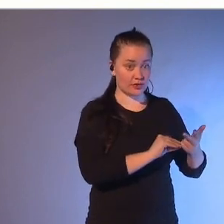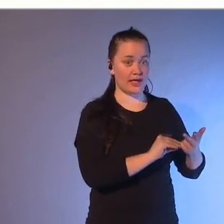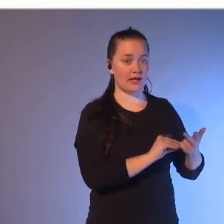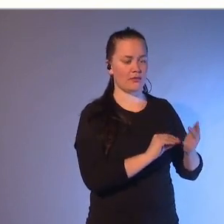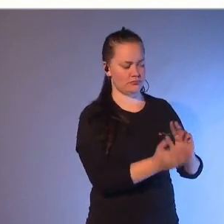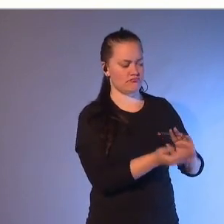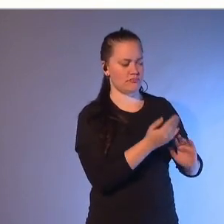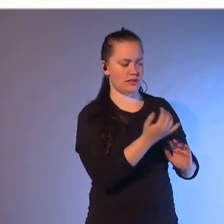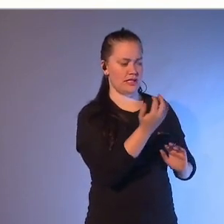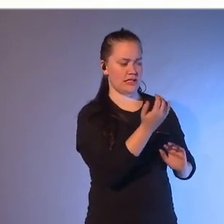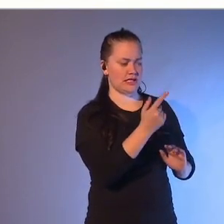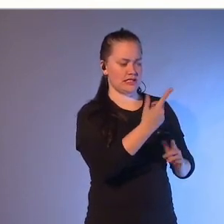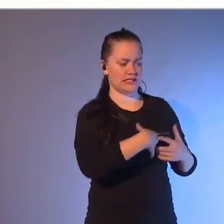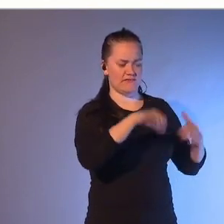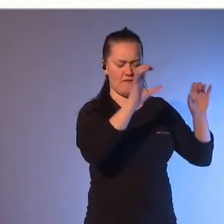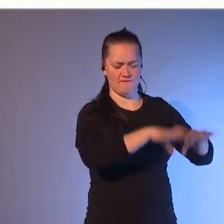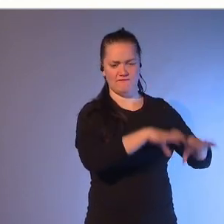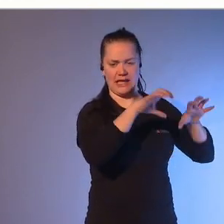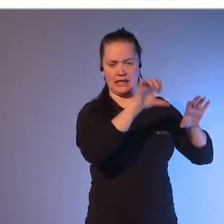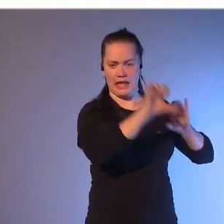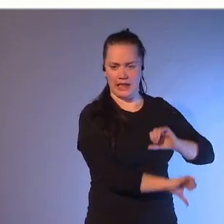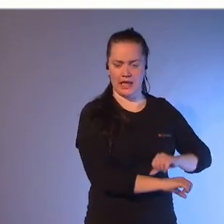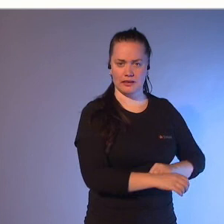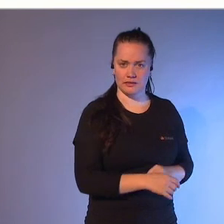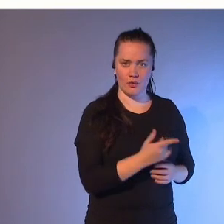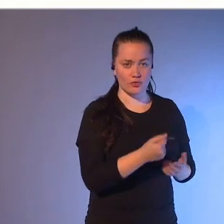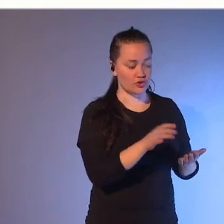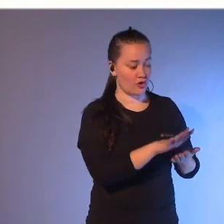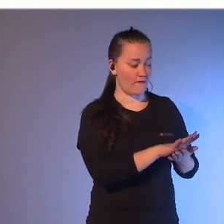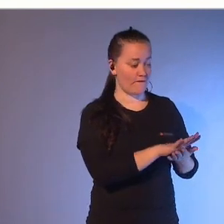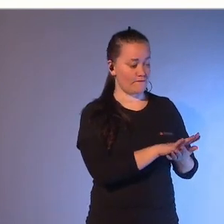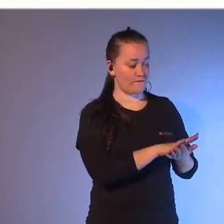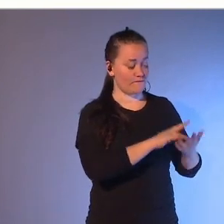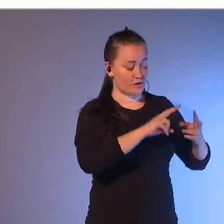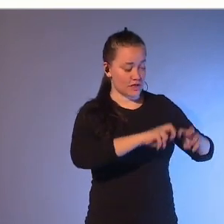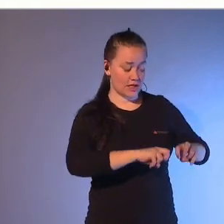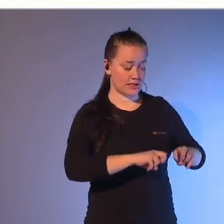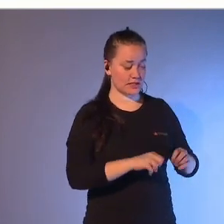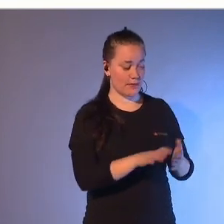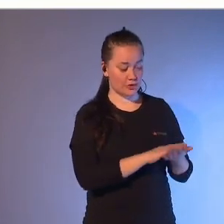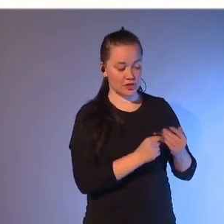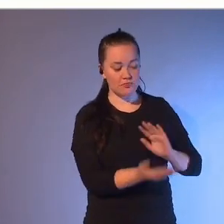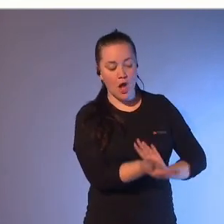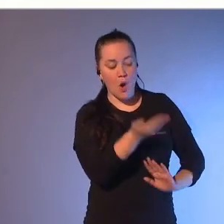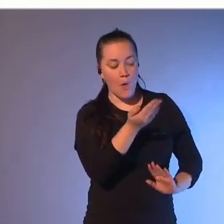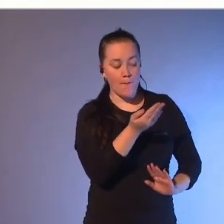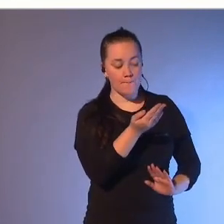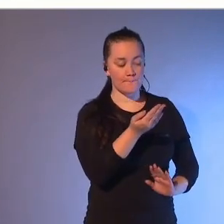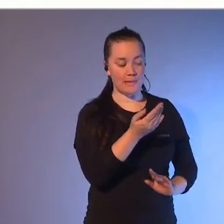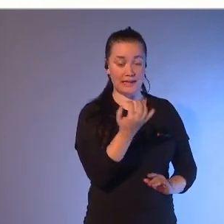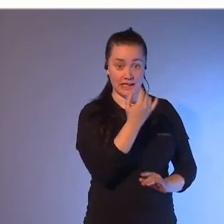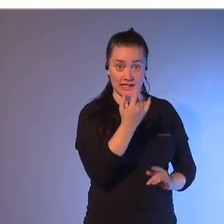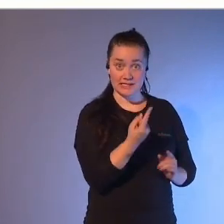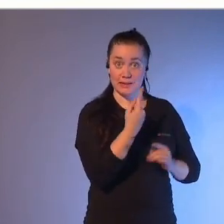på digitaliseringens elendighet, og det finnes forskningsrapporter som peker på digitaliseringens potensial. Altså, forskningen er ikke